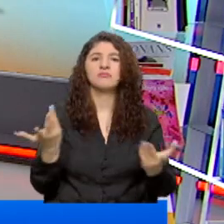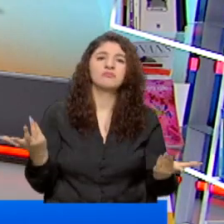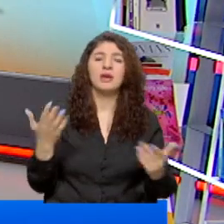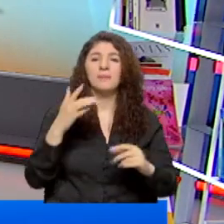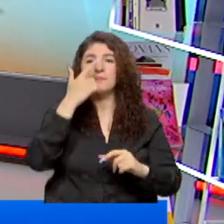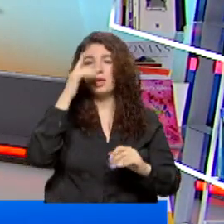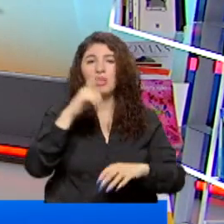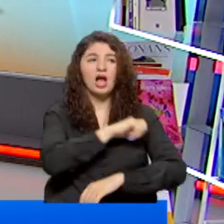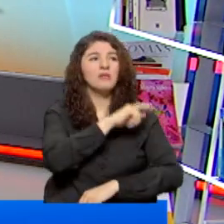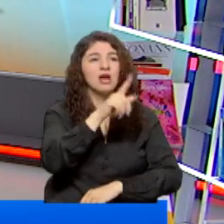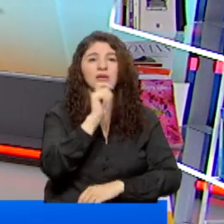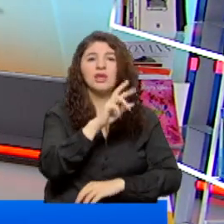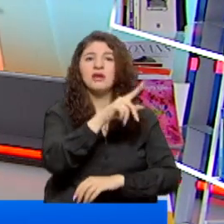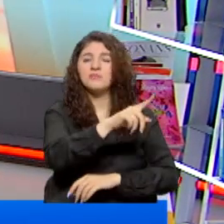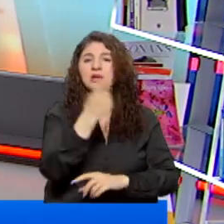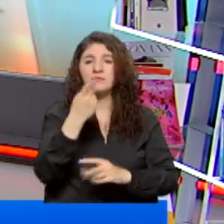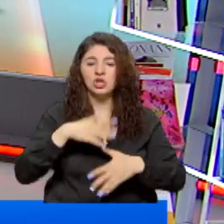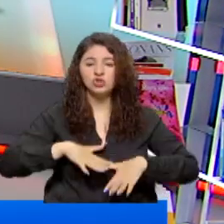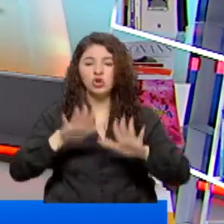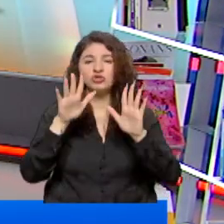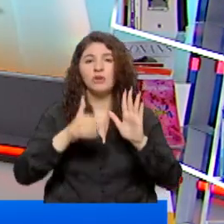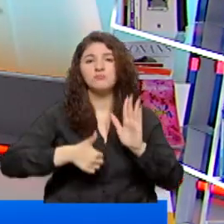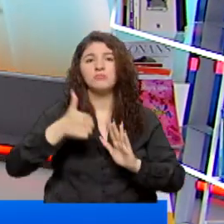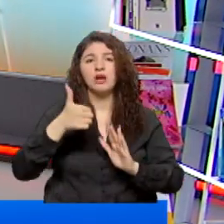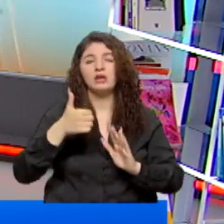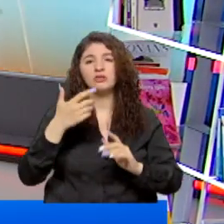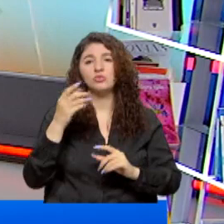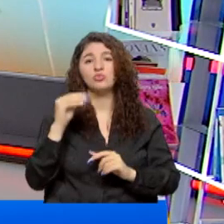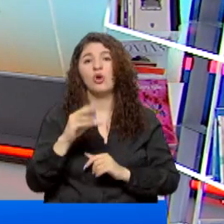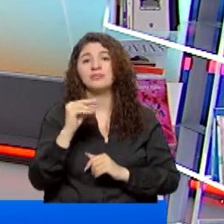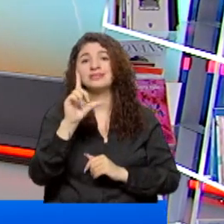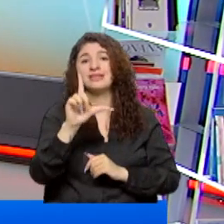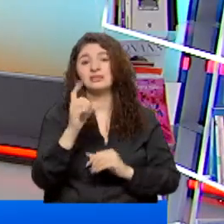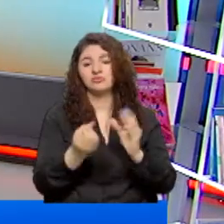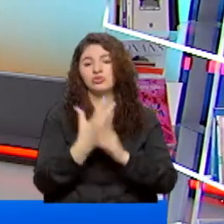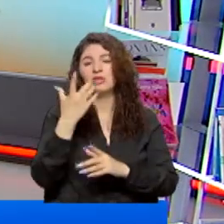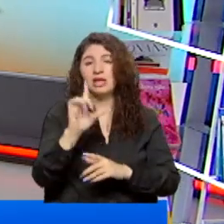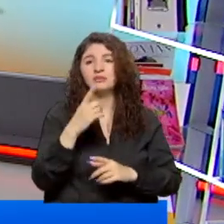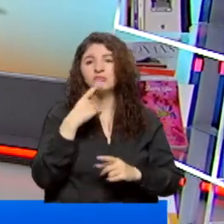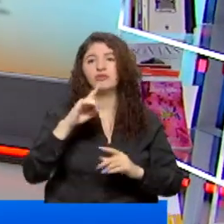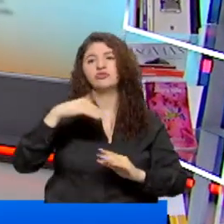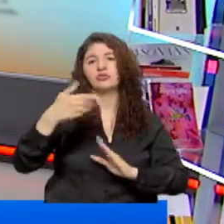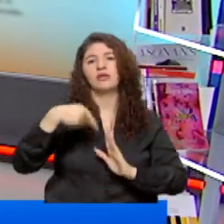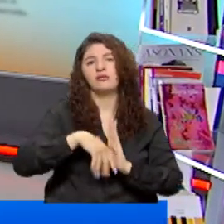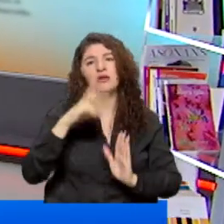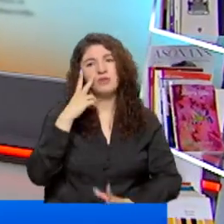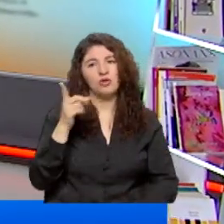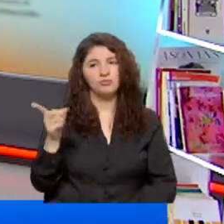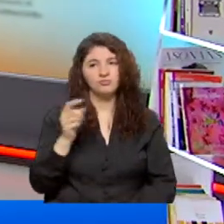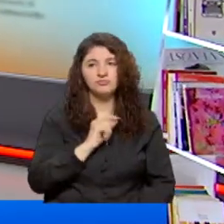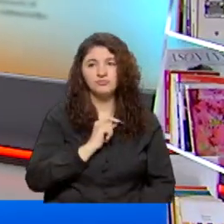değil Belki de Almanya'nın yaptığı gibi bir göç Bakanlığı kurulmalı diyor Bir sonraki Detay geçiyorum